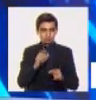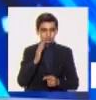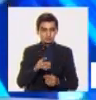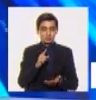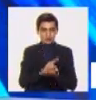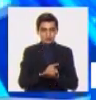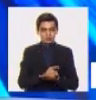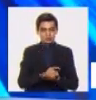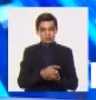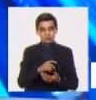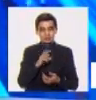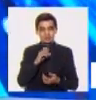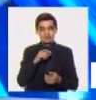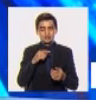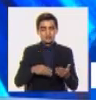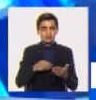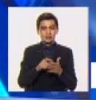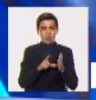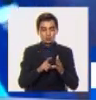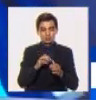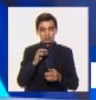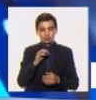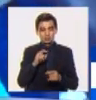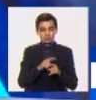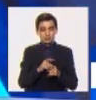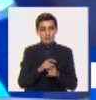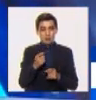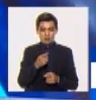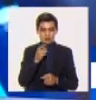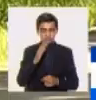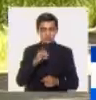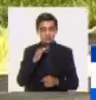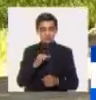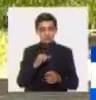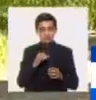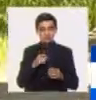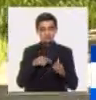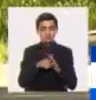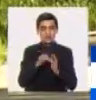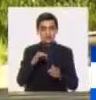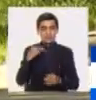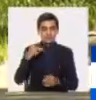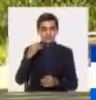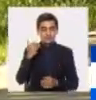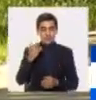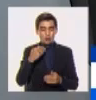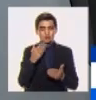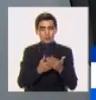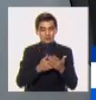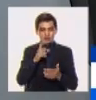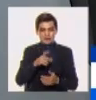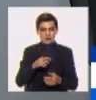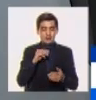ниже будет индивидуальный подоходный налог. Соответственно, это может подтолкнуть, наоборот, к выводу из тени. Советник президента отмечает, что на